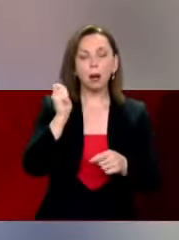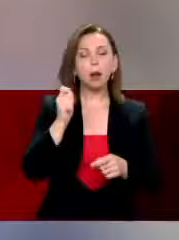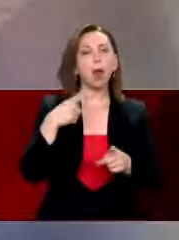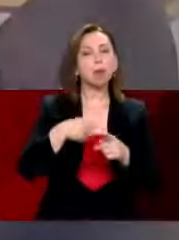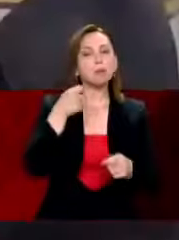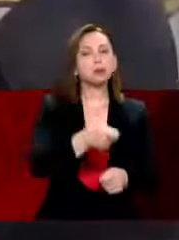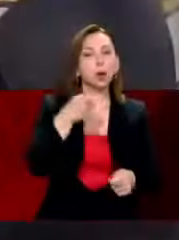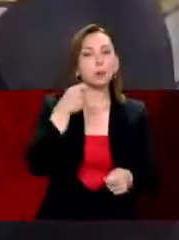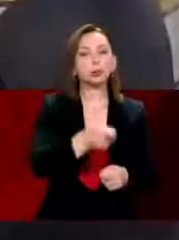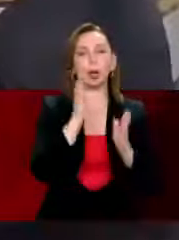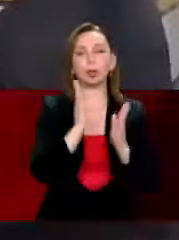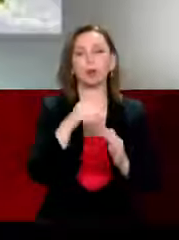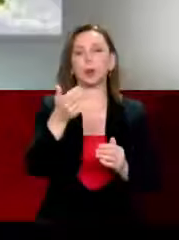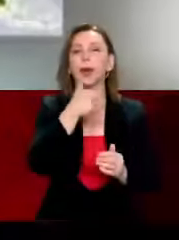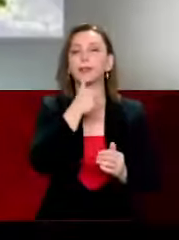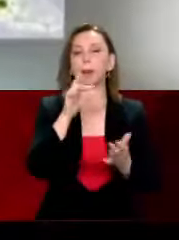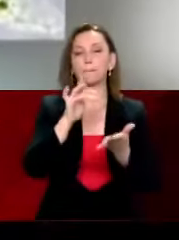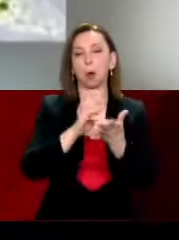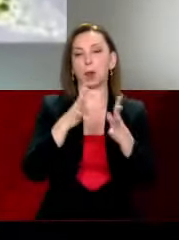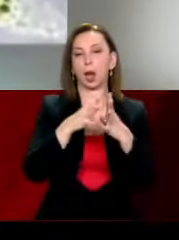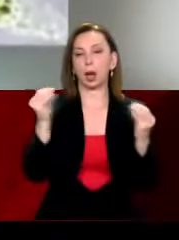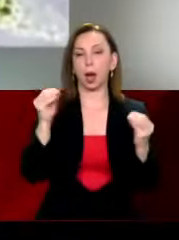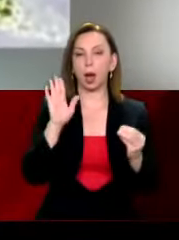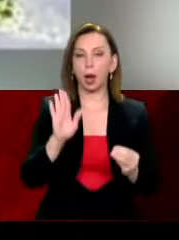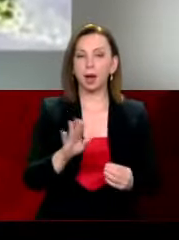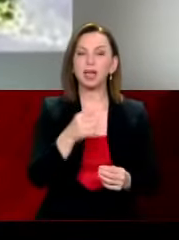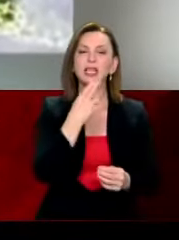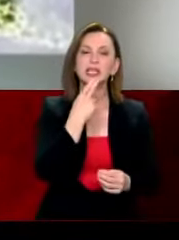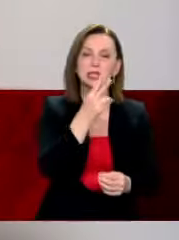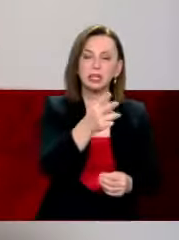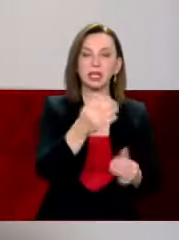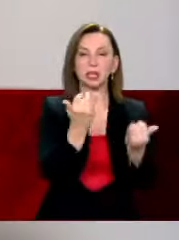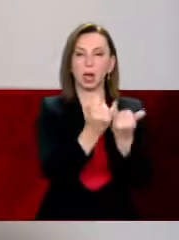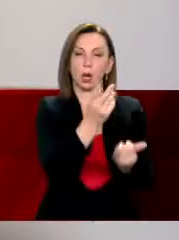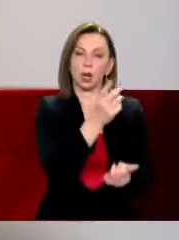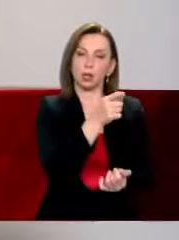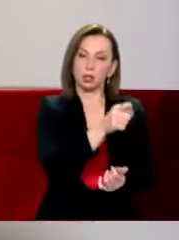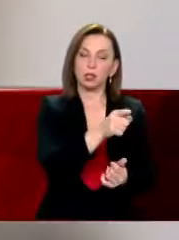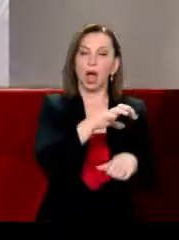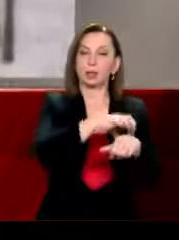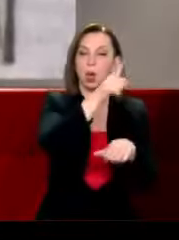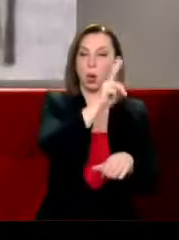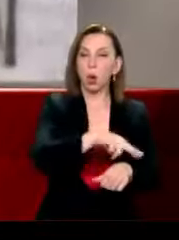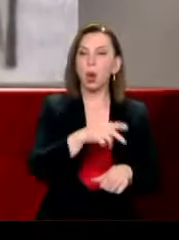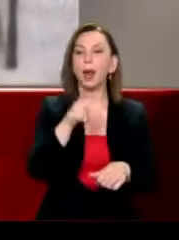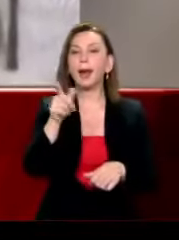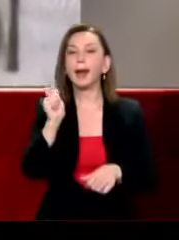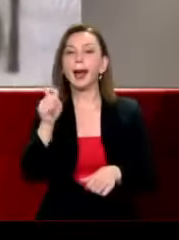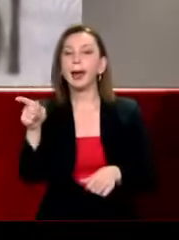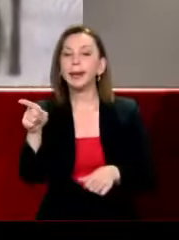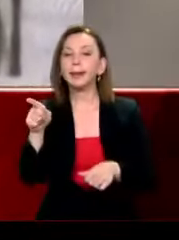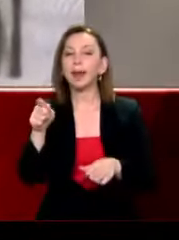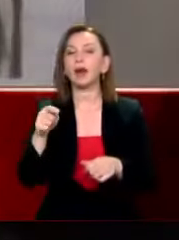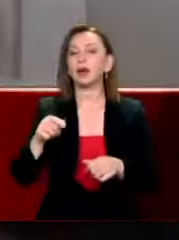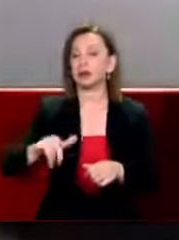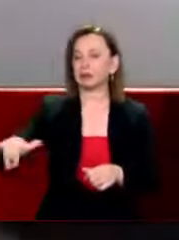kayıplara karıştı. Nagihan Can'la abisi kaldırıldıkları hastanede, eski kayınvalide ise evin yanındaki iş yerinde